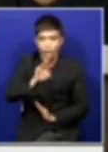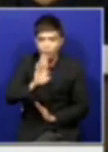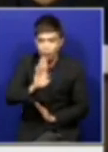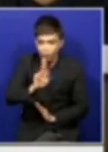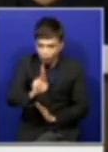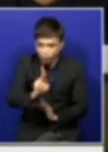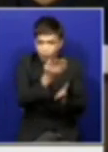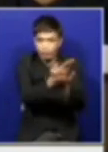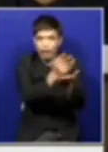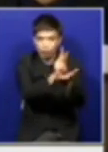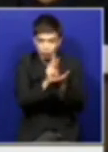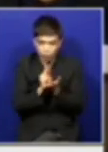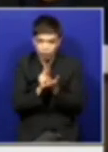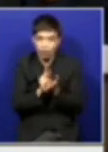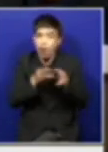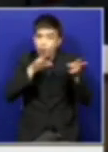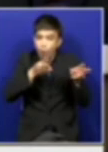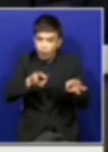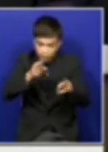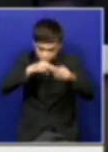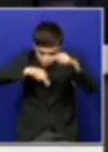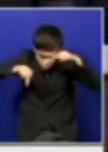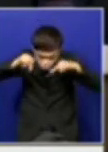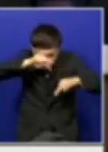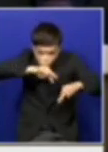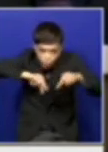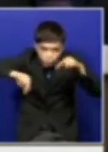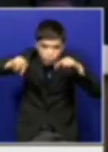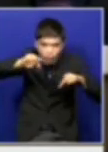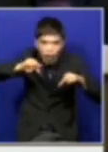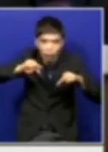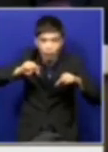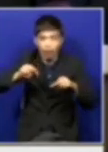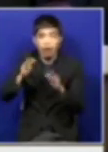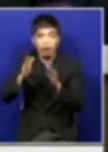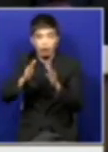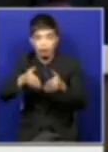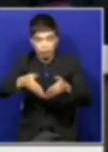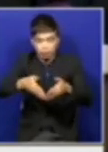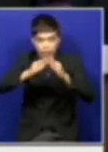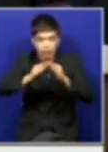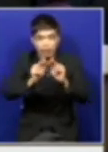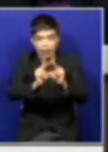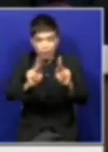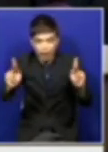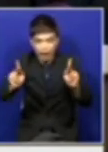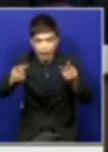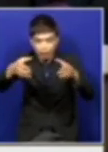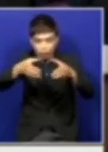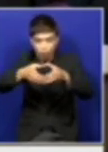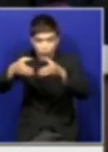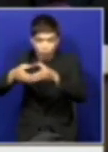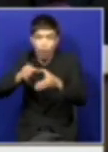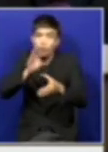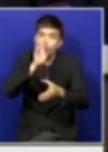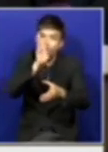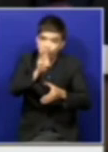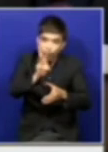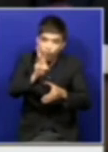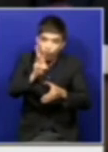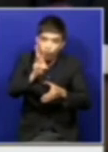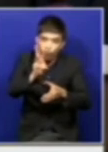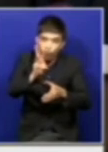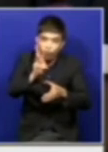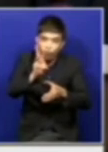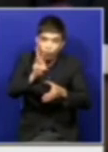อบนั้นรัฐบาลได้ตั้งคณะกรรมการขึ้นมาเพียงคณะกรรมการประจำ6ท่านและก็คณะกรรมการ